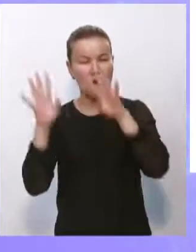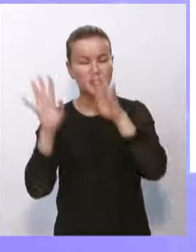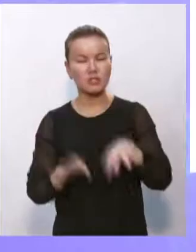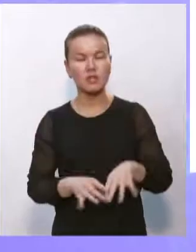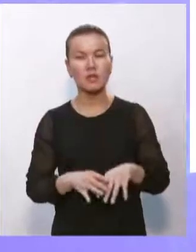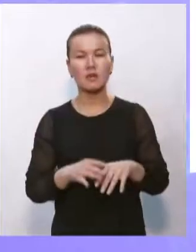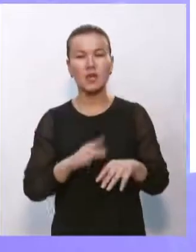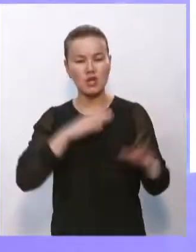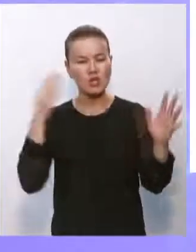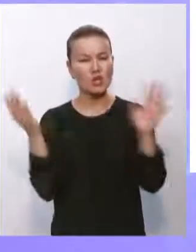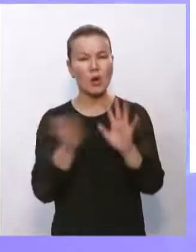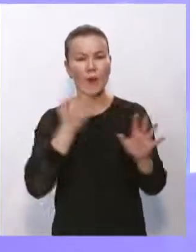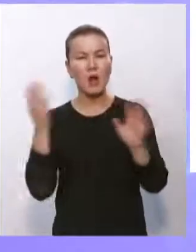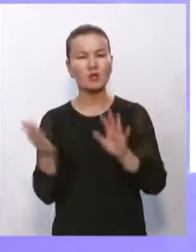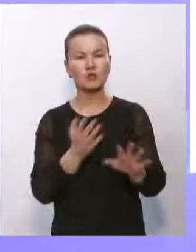Шамал согот.